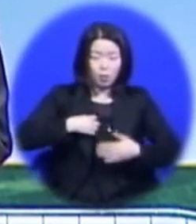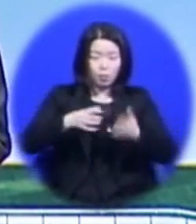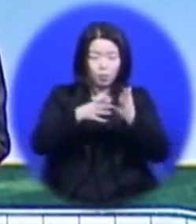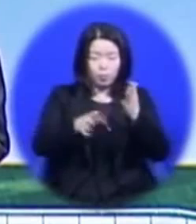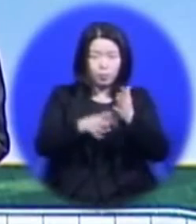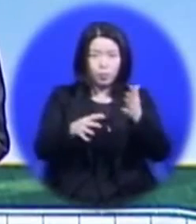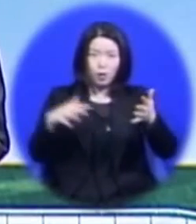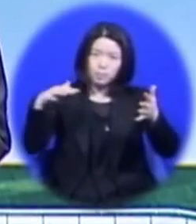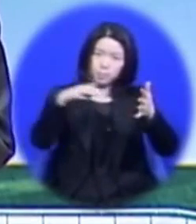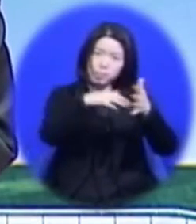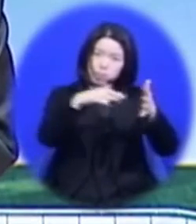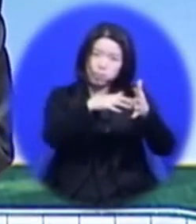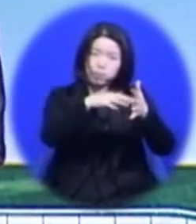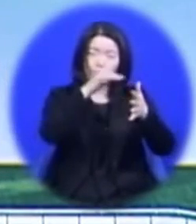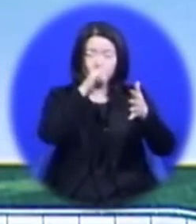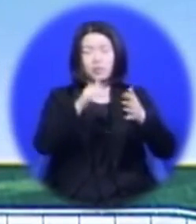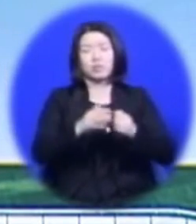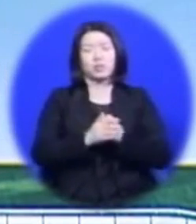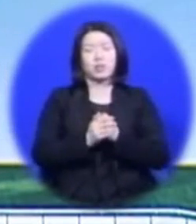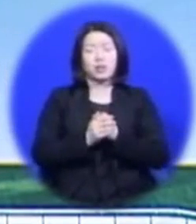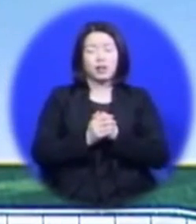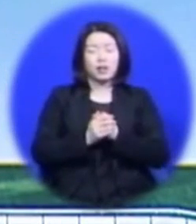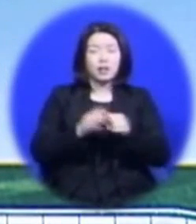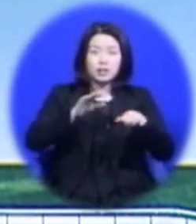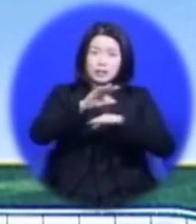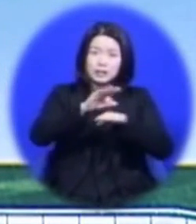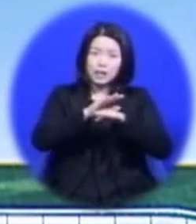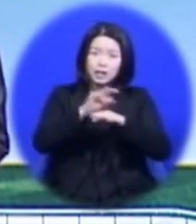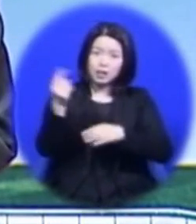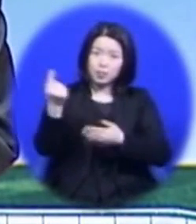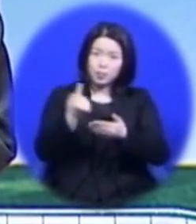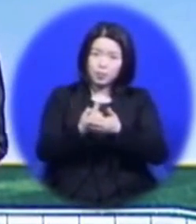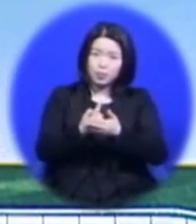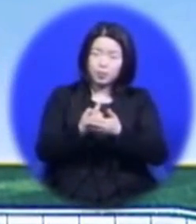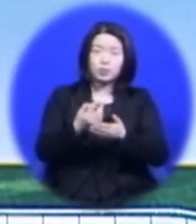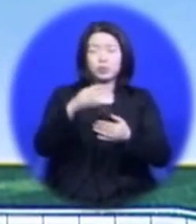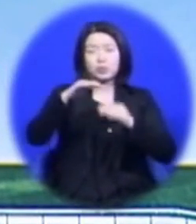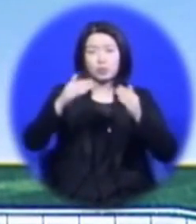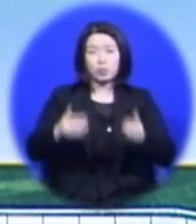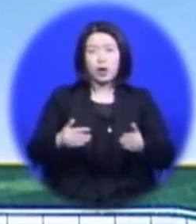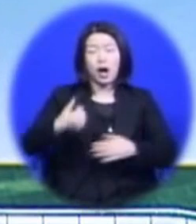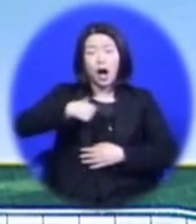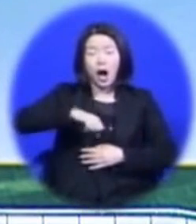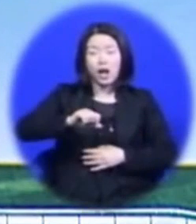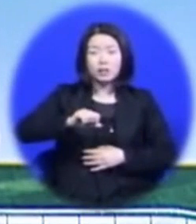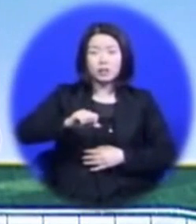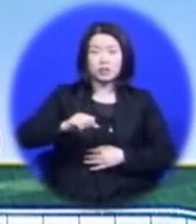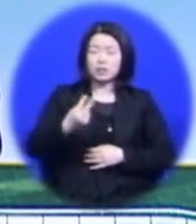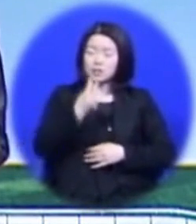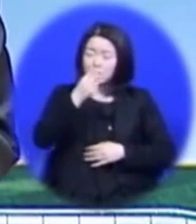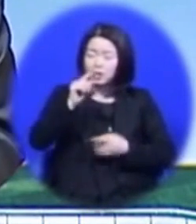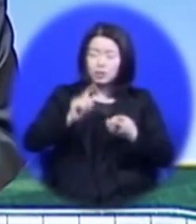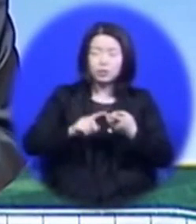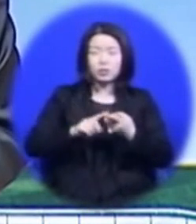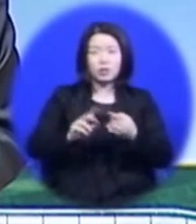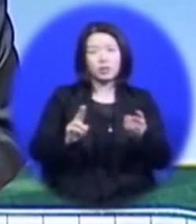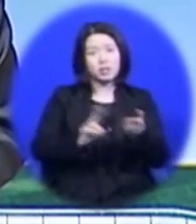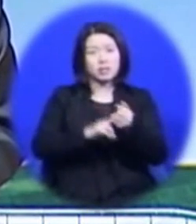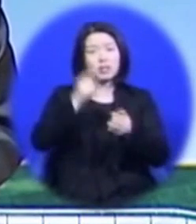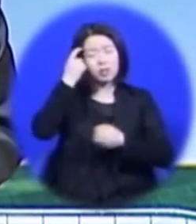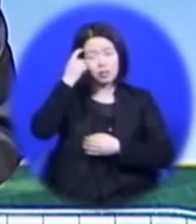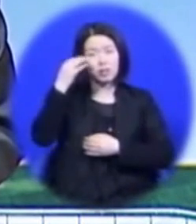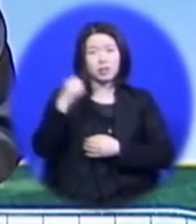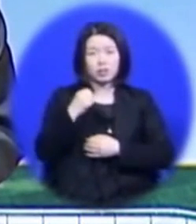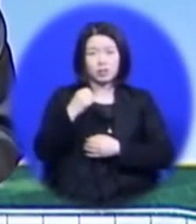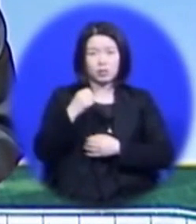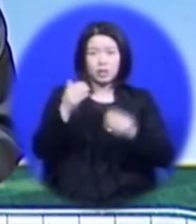있었습니다. 차를 타고 집으로 돌아오는 내내 아들이 살아있다는 것이 기적이라고 느꼈습니다. 집에 도착해서 아들을 힘껏